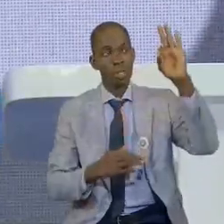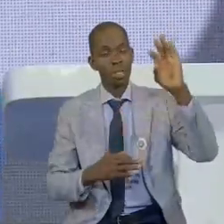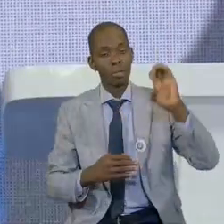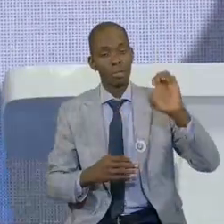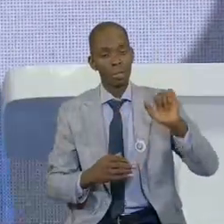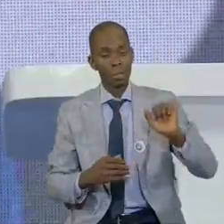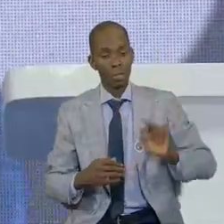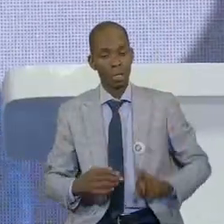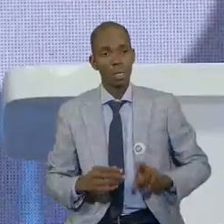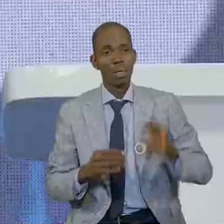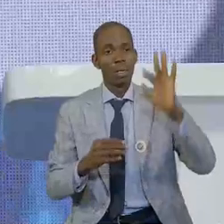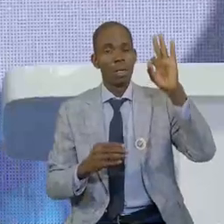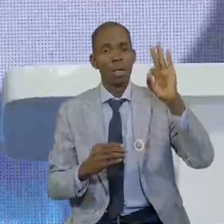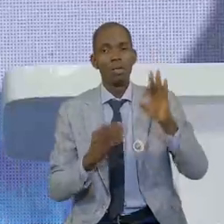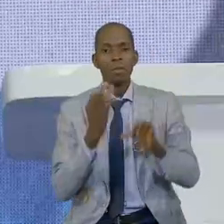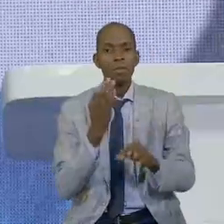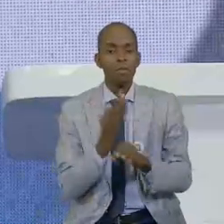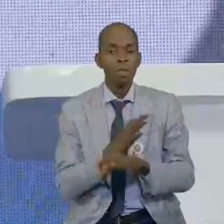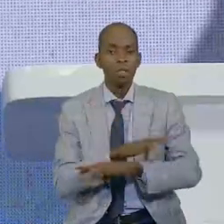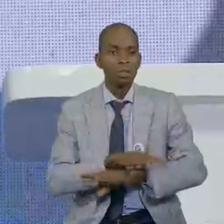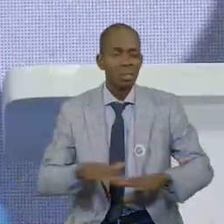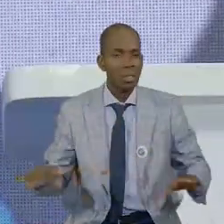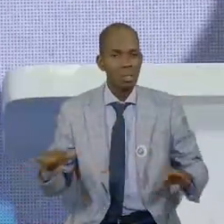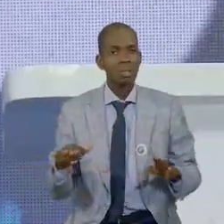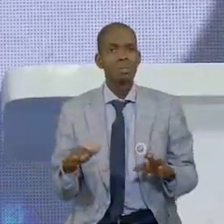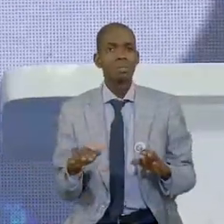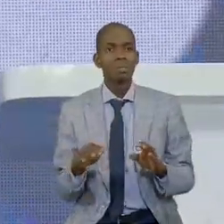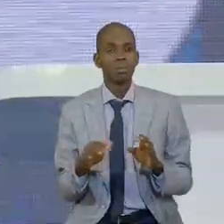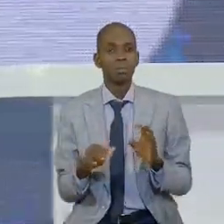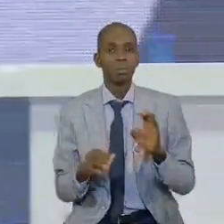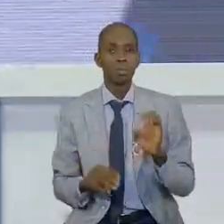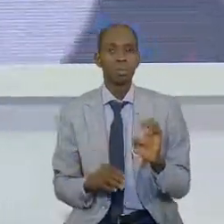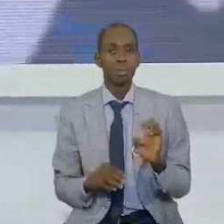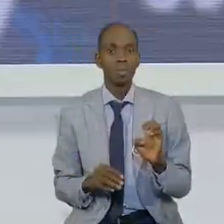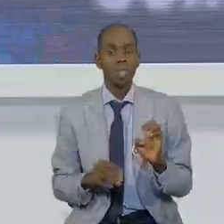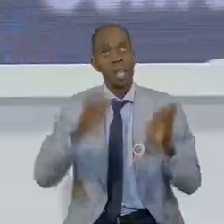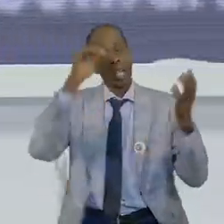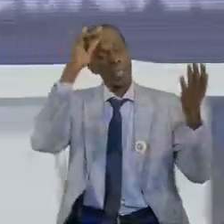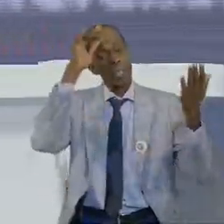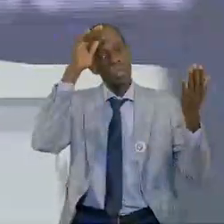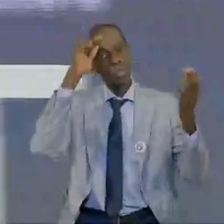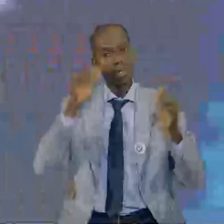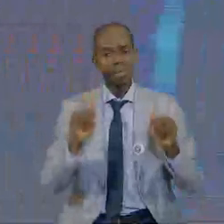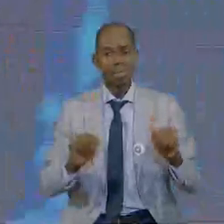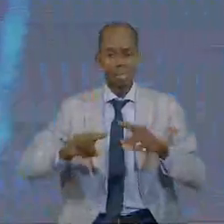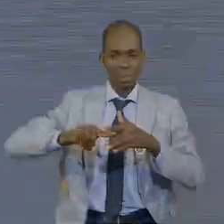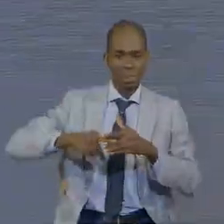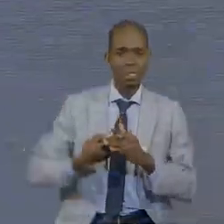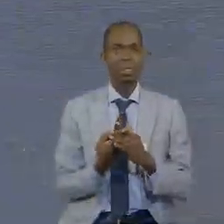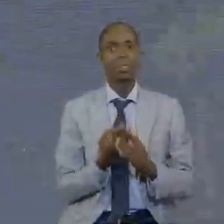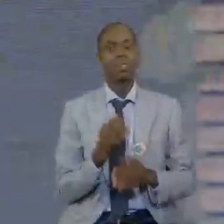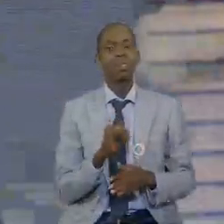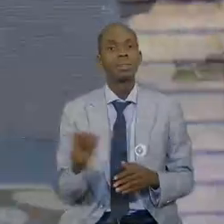expectation activating restlessness. Nous pouvons alors dire que la crainte en anglais, c'est les attentes incrédules